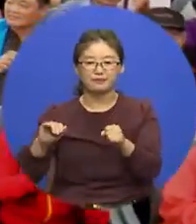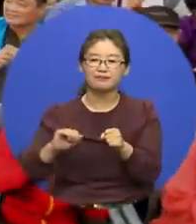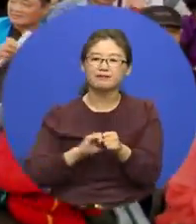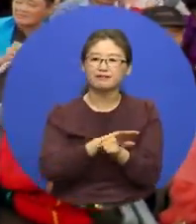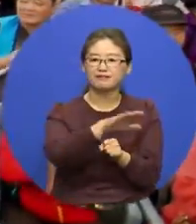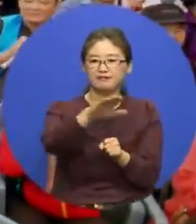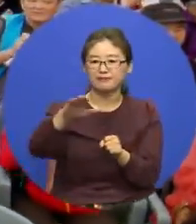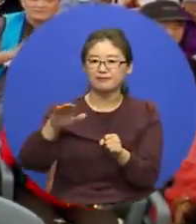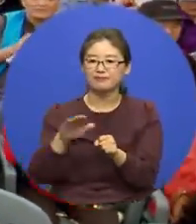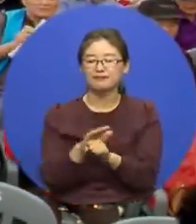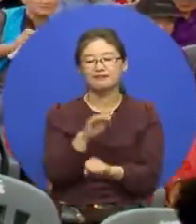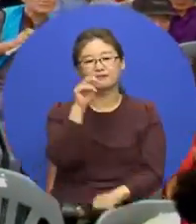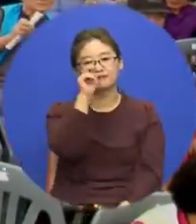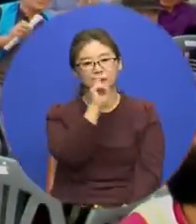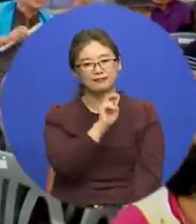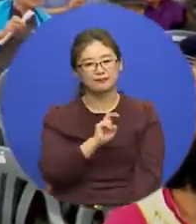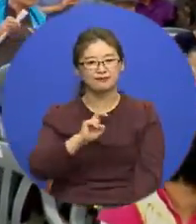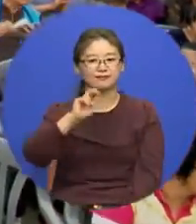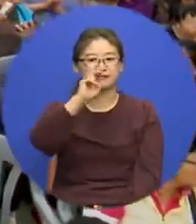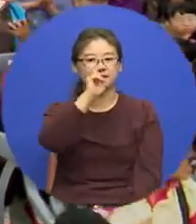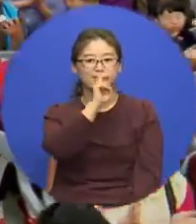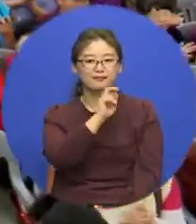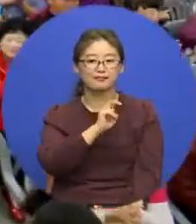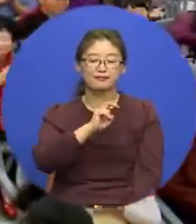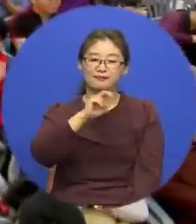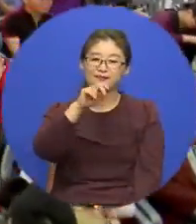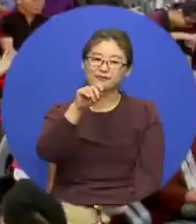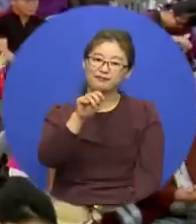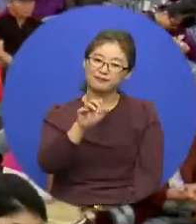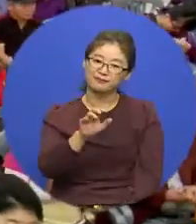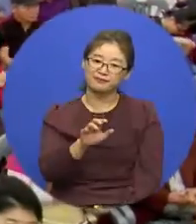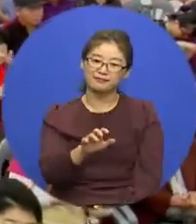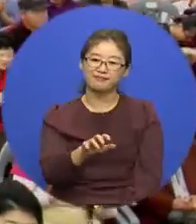사랑을 노래하는 곳